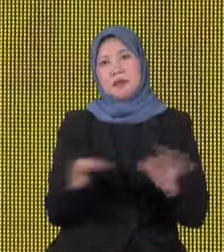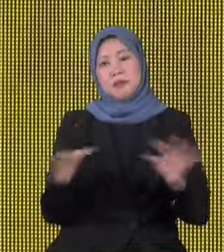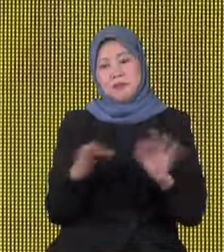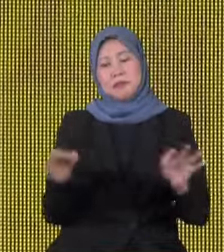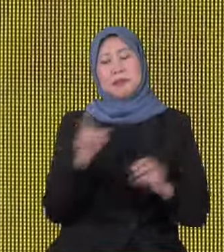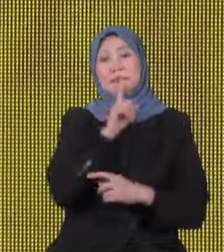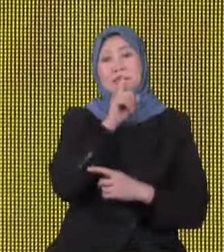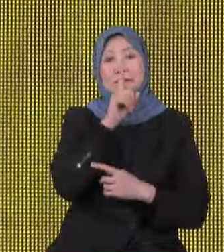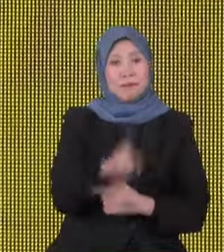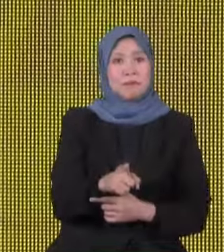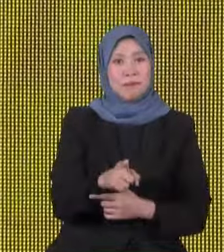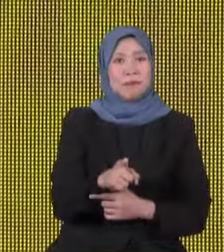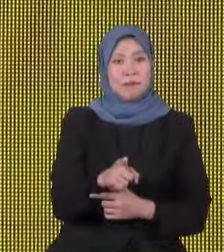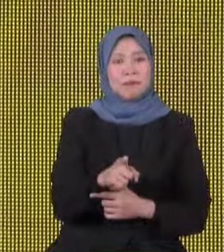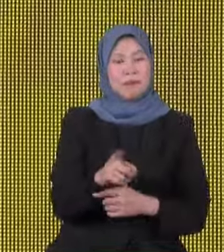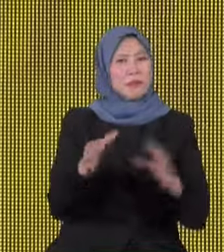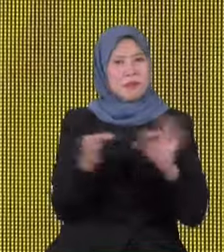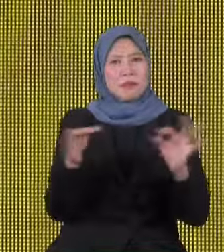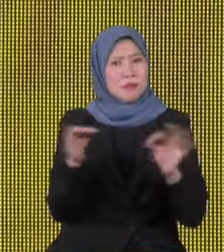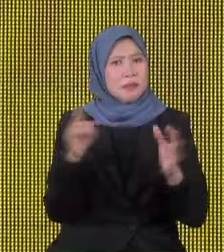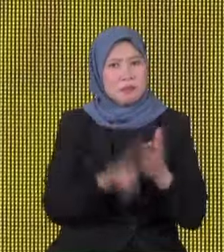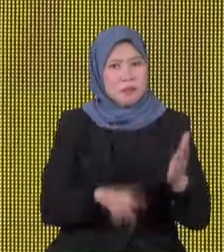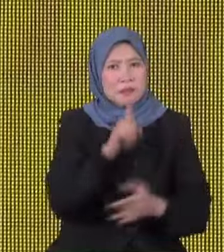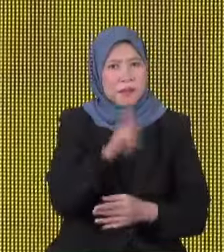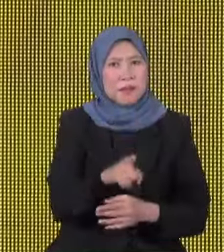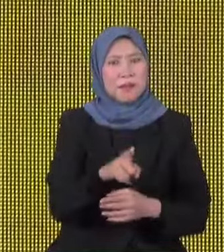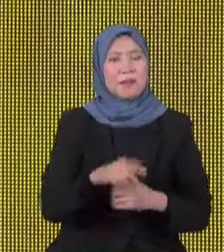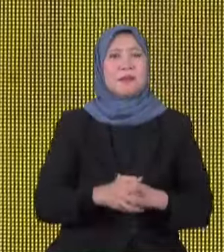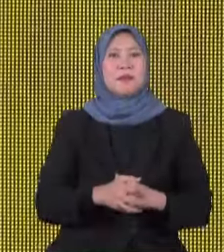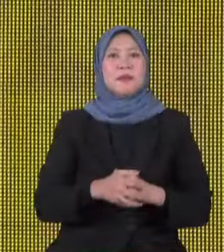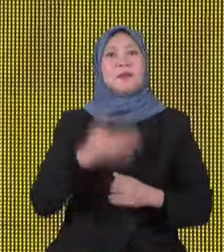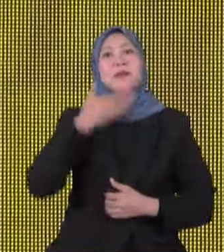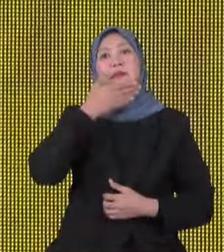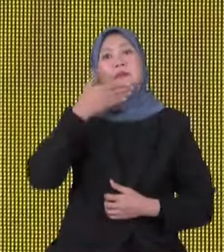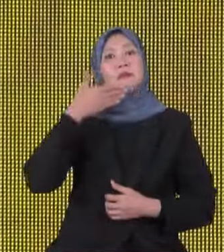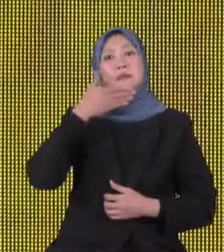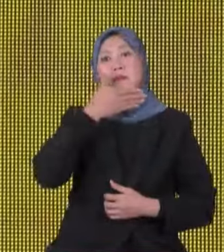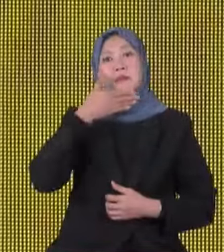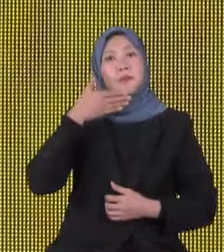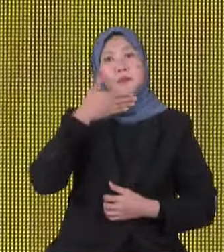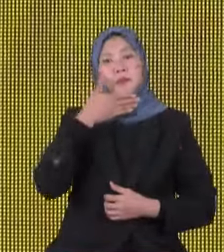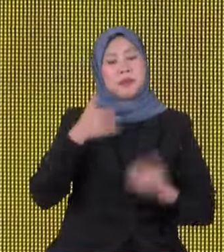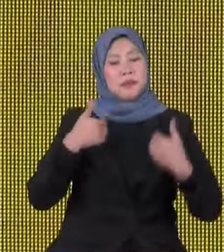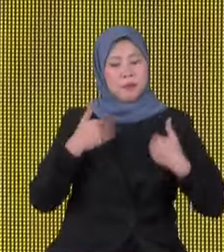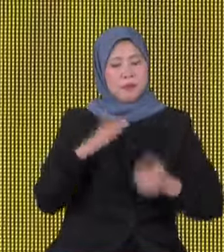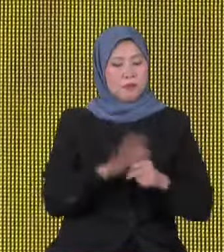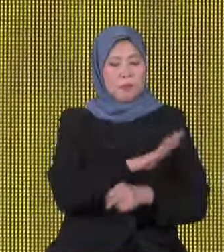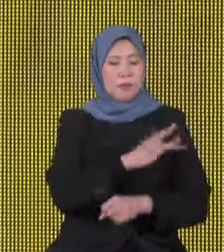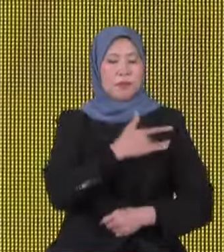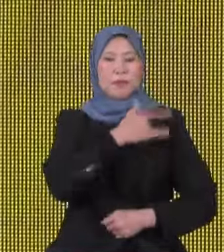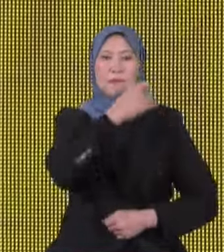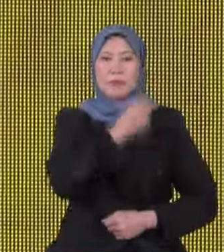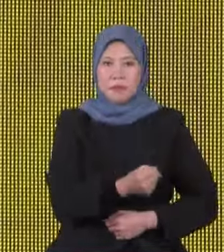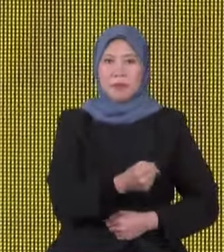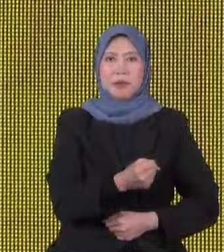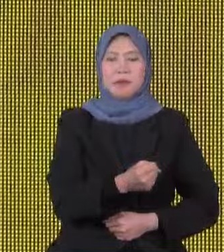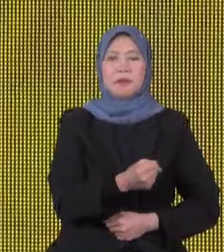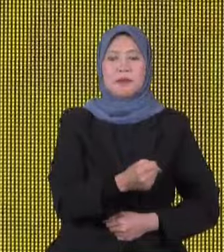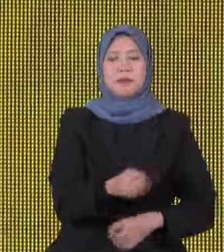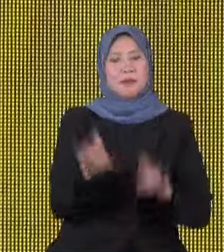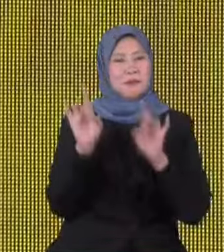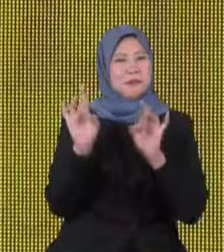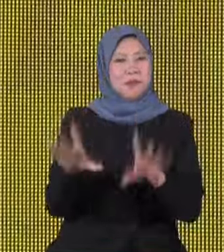benar. Mana kisah yang benar? Kisah anak muda yang punya keimanan, yang punya prinsip, yang